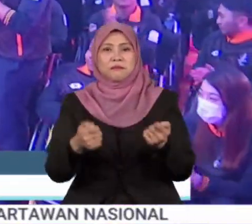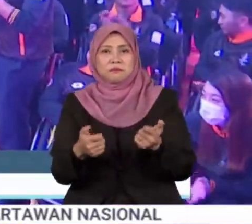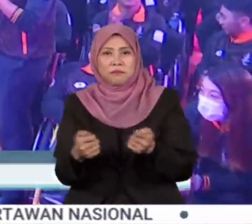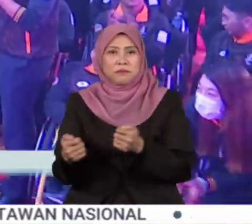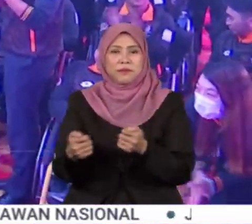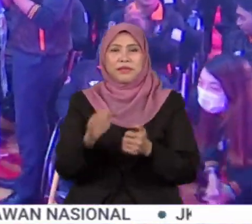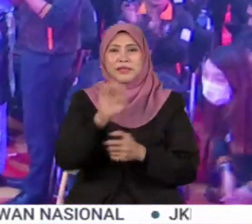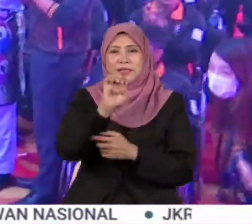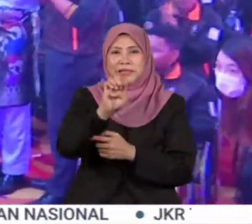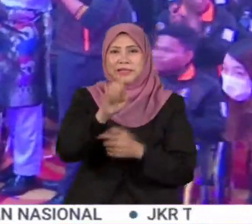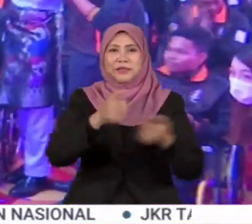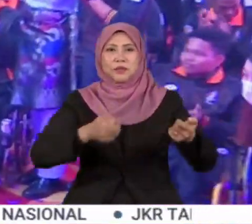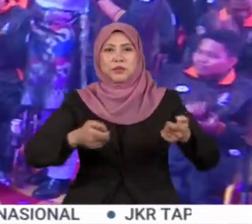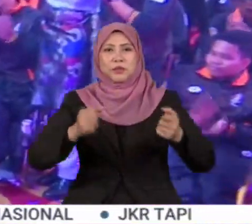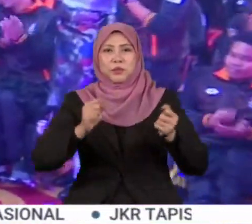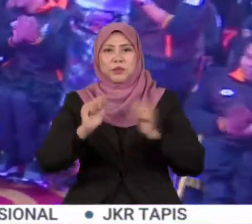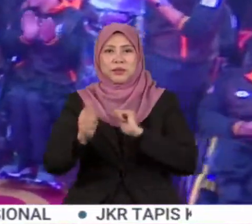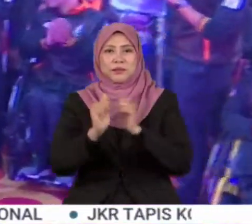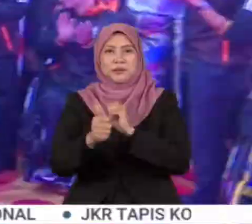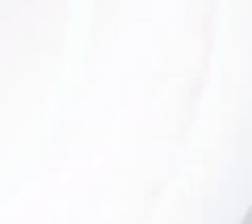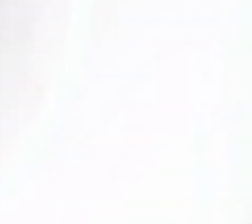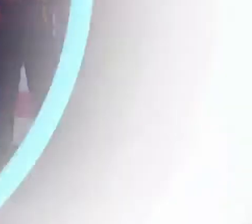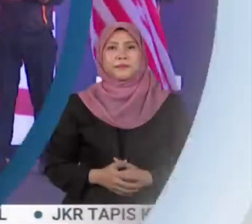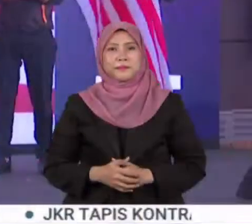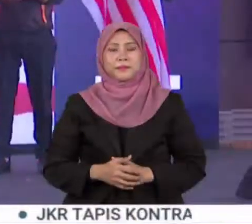atau e-sukan.